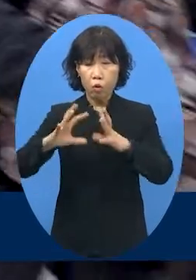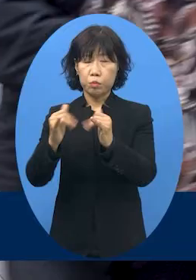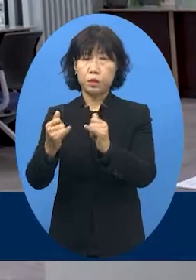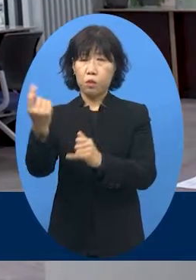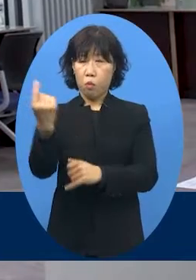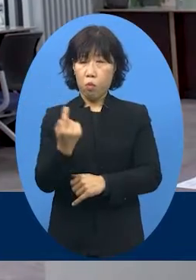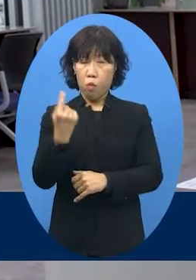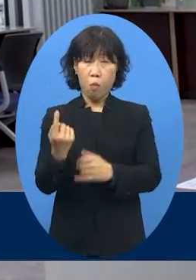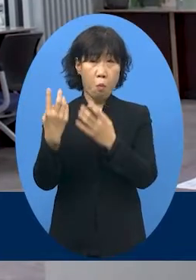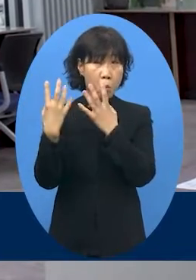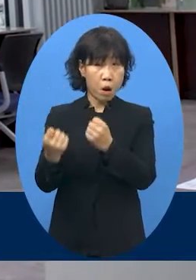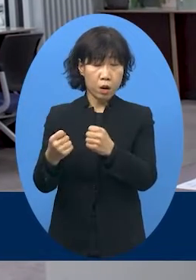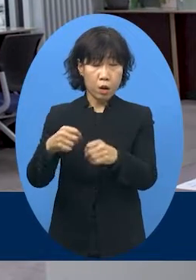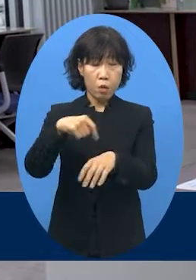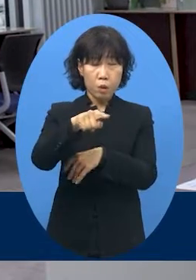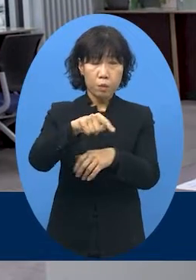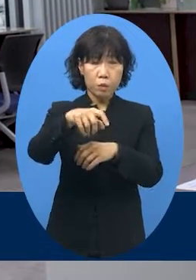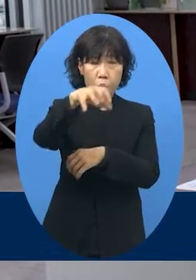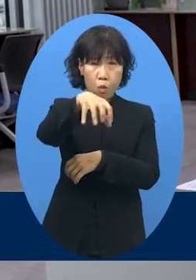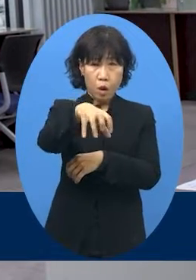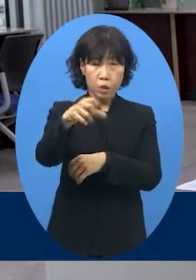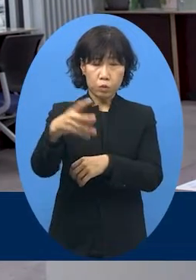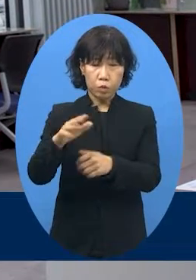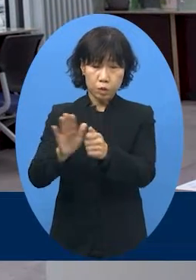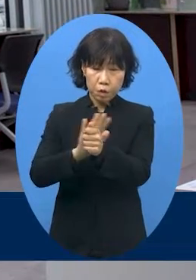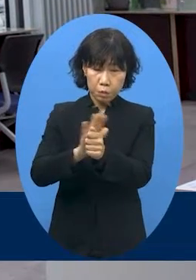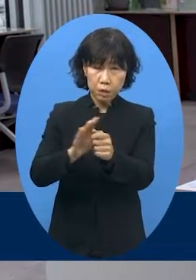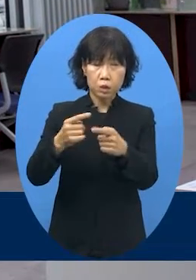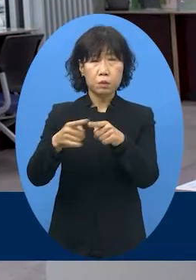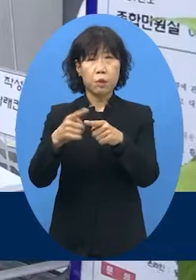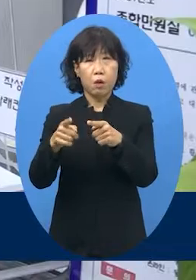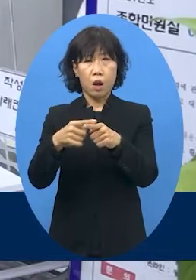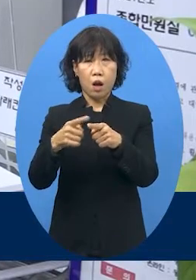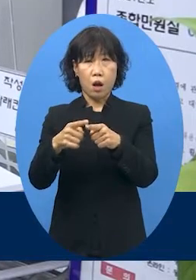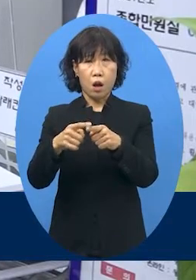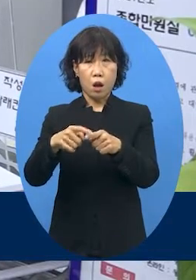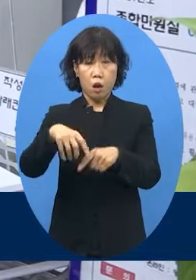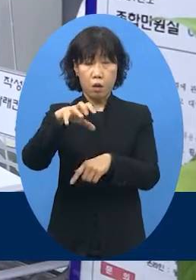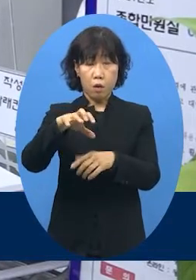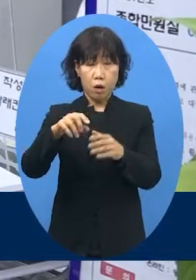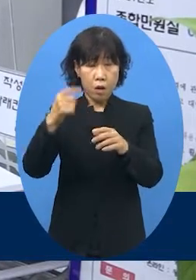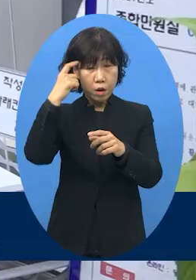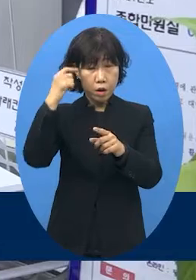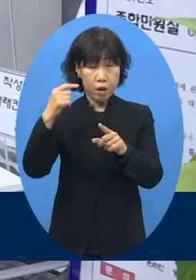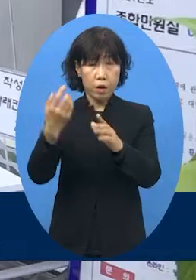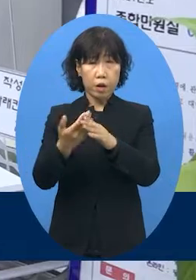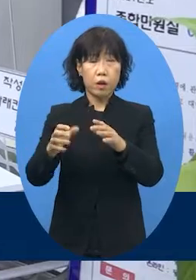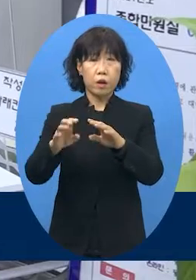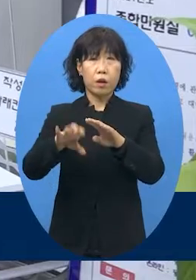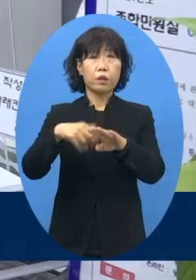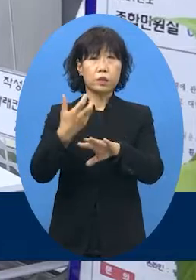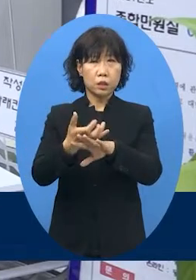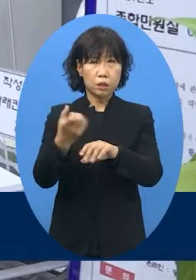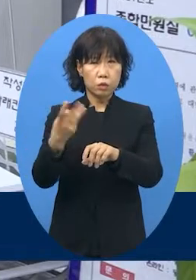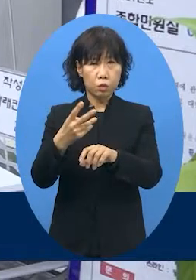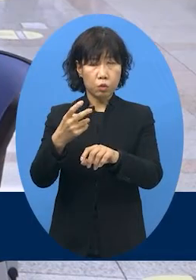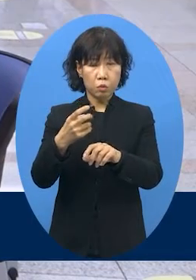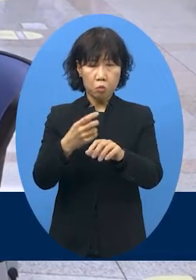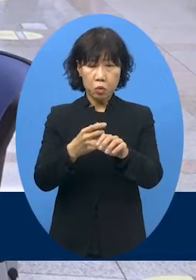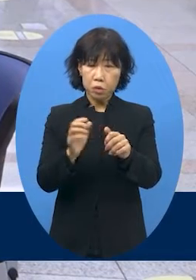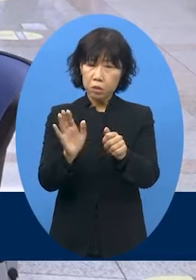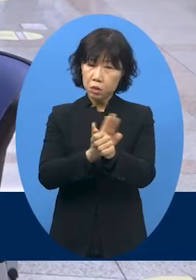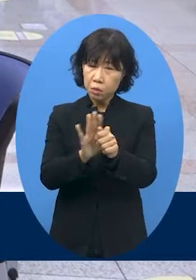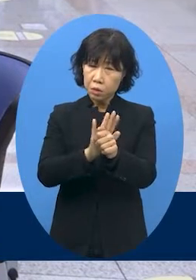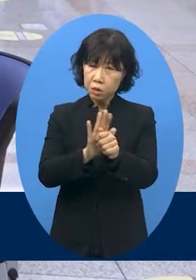많이 방문하는 민원실에 내 외부공간과 민원서비스를 평가해 공간 혁신을 통해 수요자 중심의 민원서비스